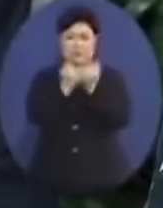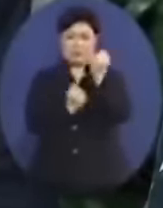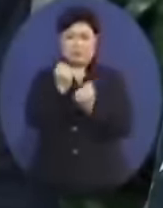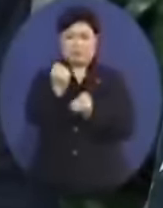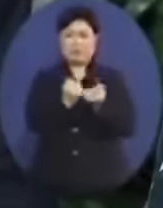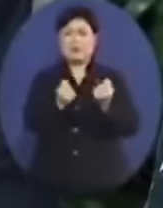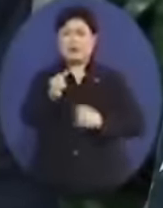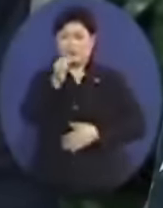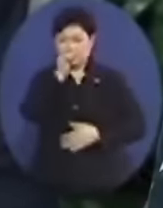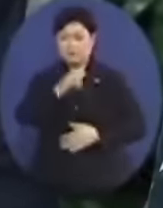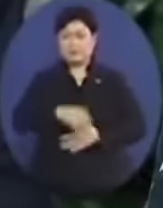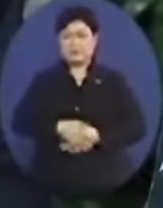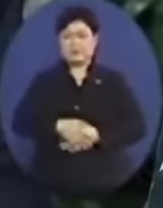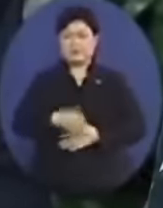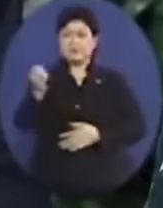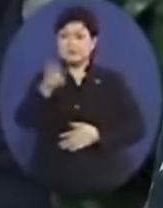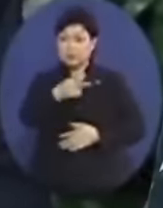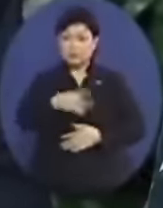것입니다